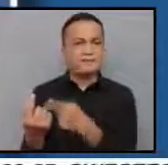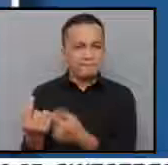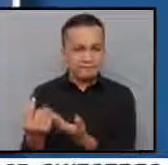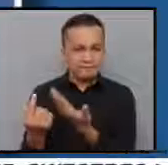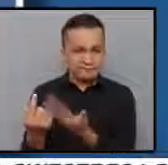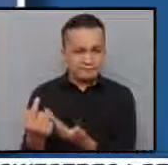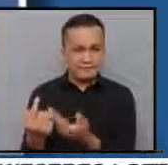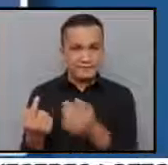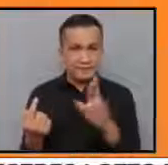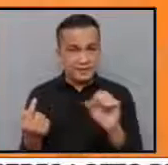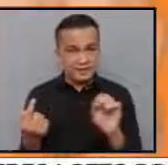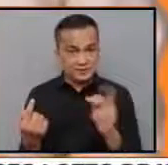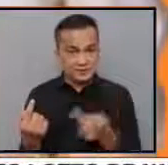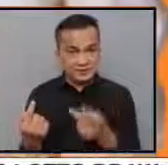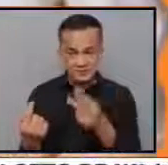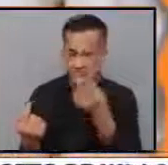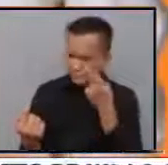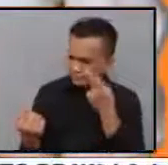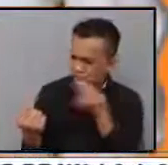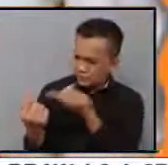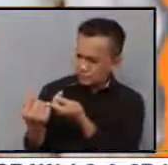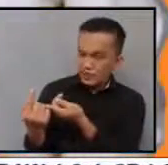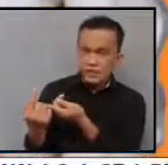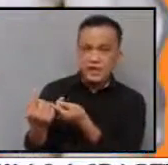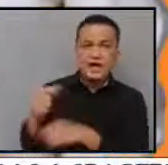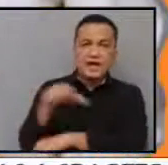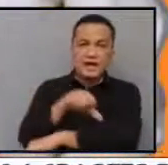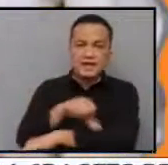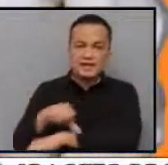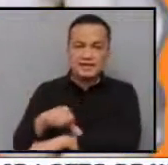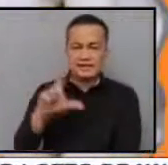ka-RSP, kilalanin natin si Architect Lance Nathan Lim.